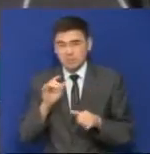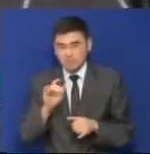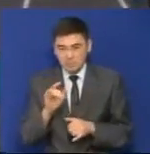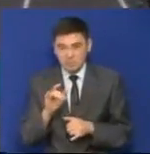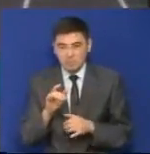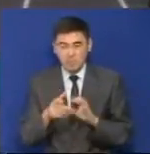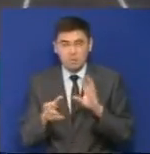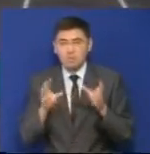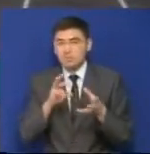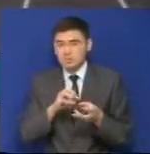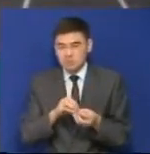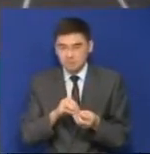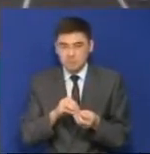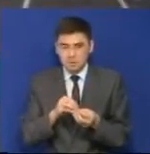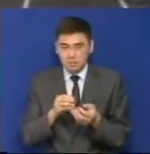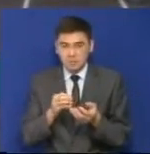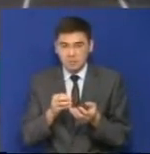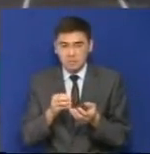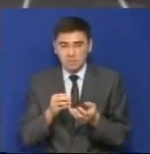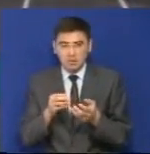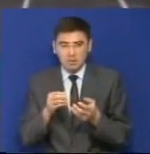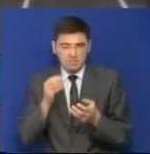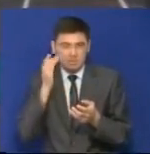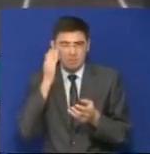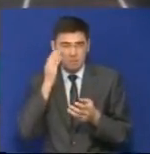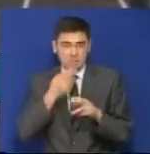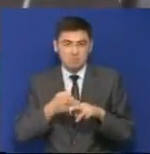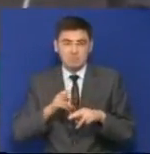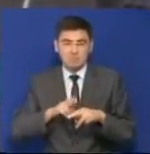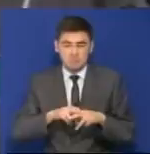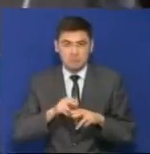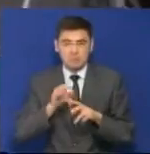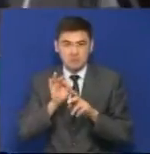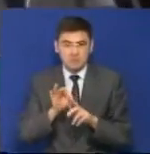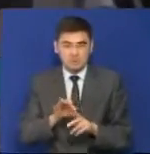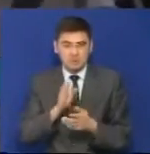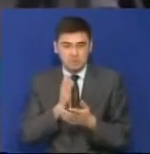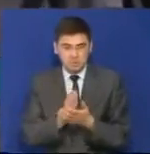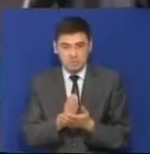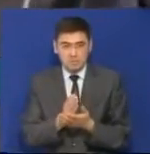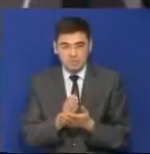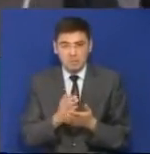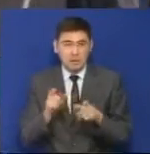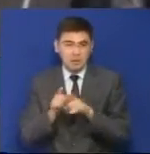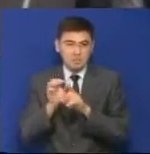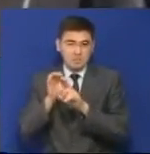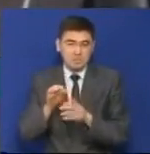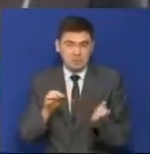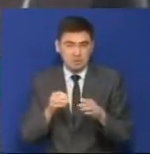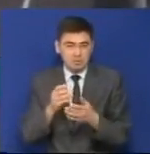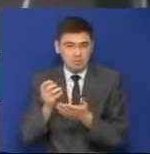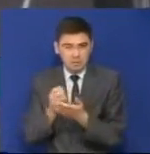екен, бұдан да үлкен кең көлін өткізсек деген ойлы армандарымыз бар, мақсаттар бар. Сол мақсаттарға жете берсек, осында